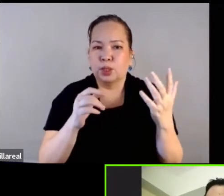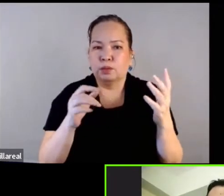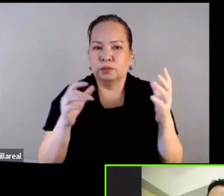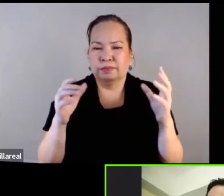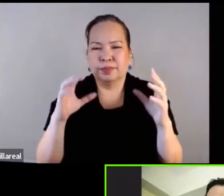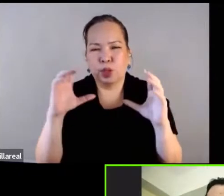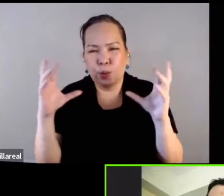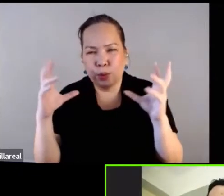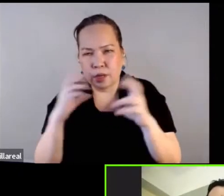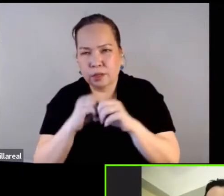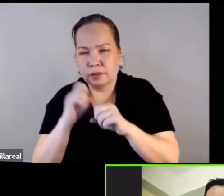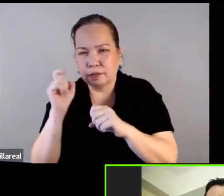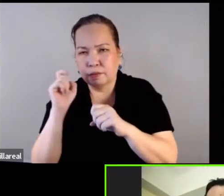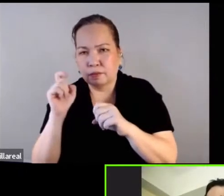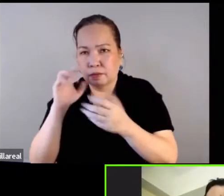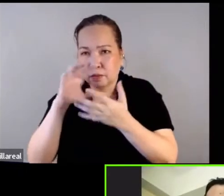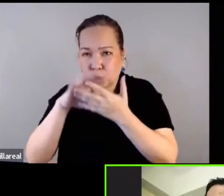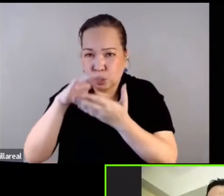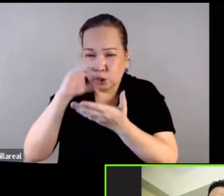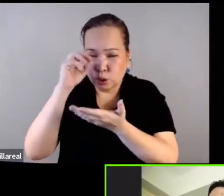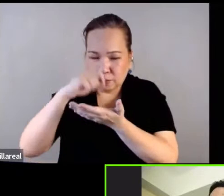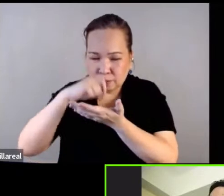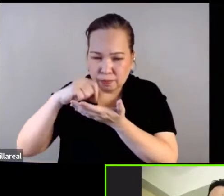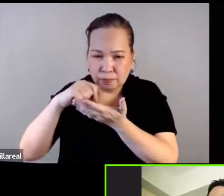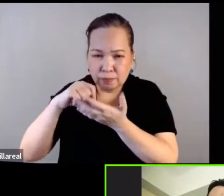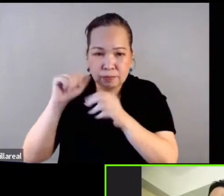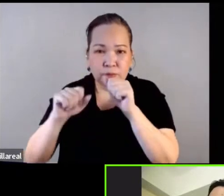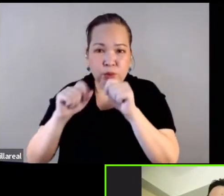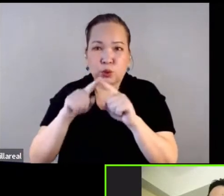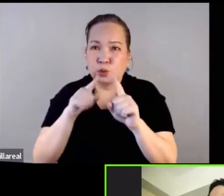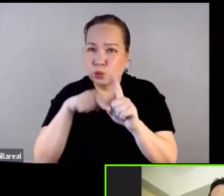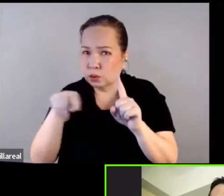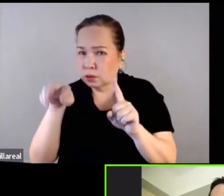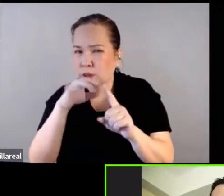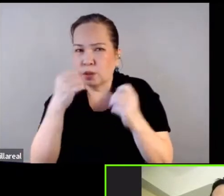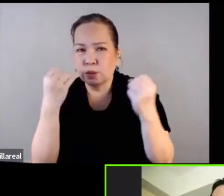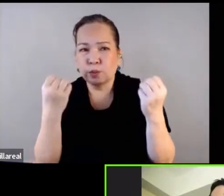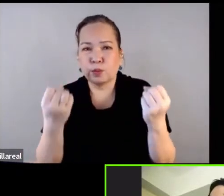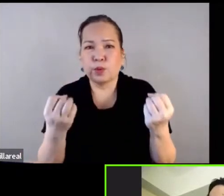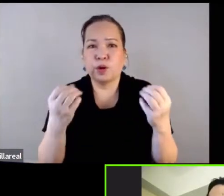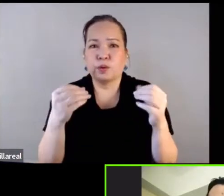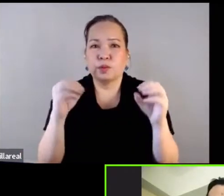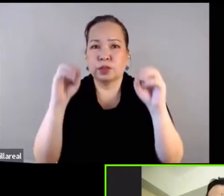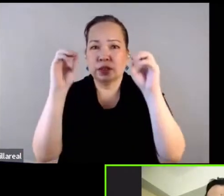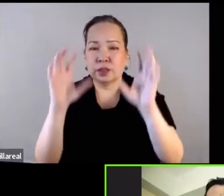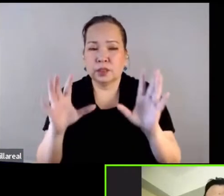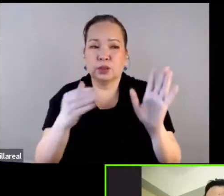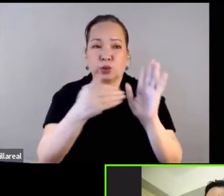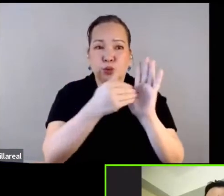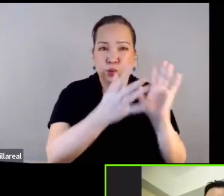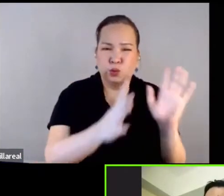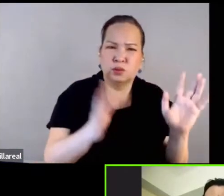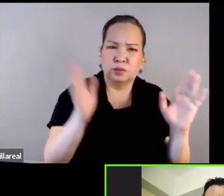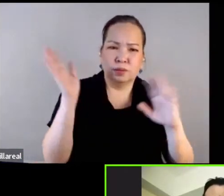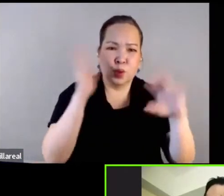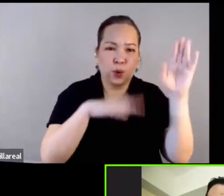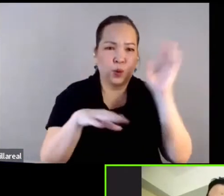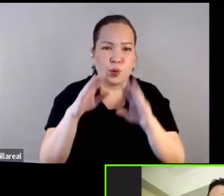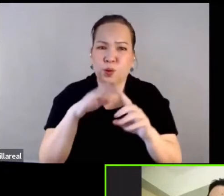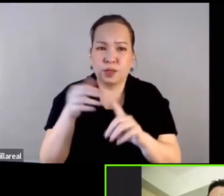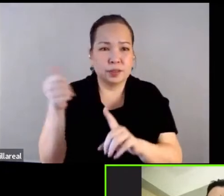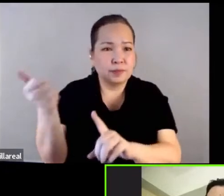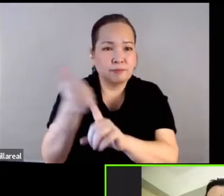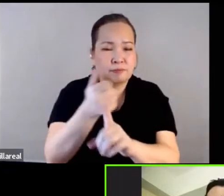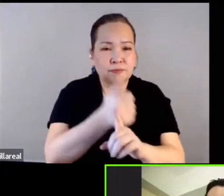na kung saan maraming mga guro at maraming mga elementary students ang namumblema dahil nga po walang mga